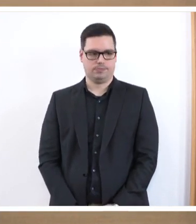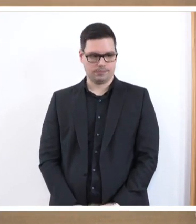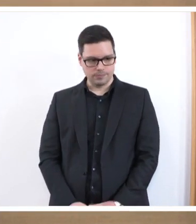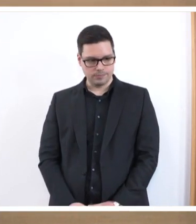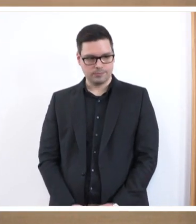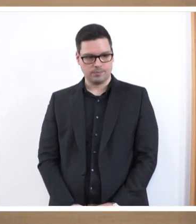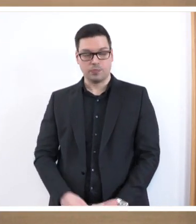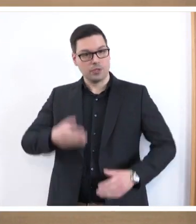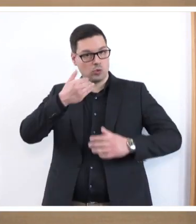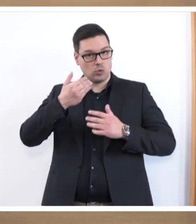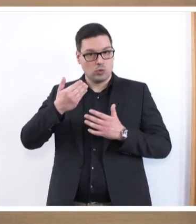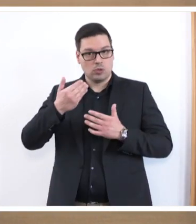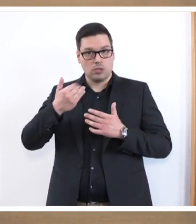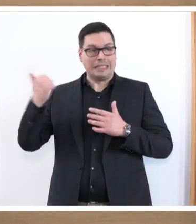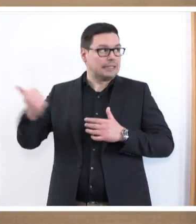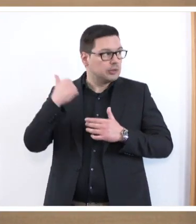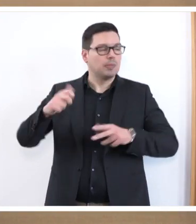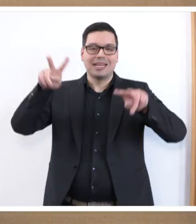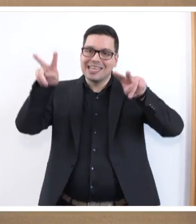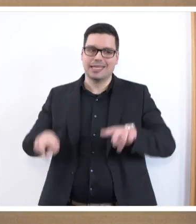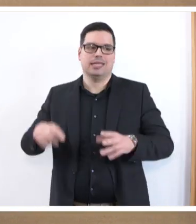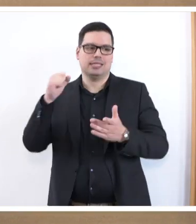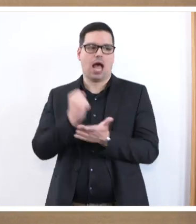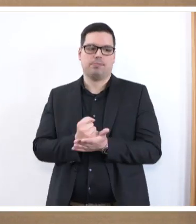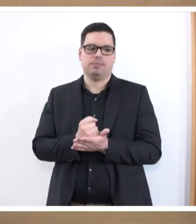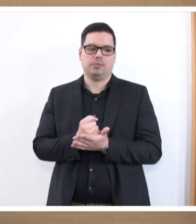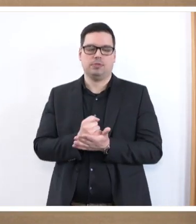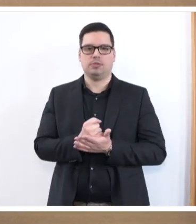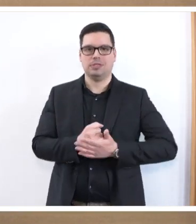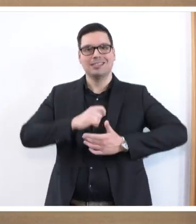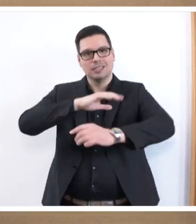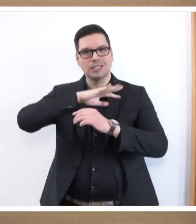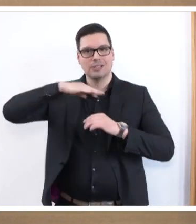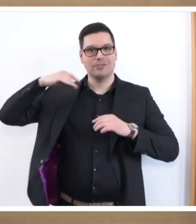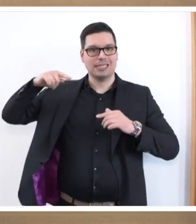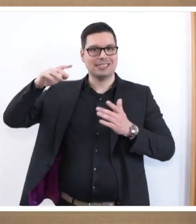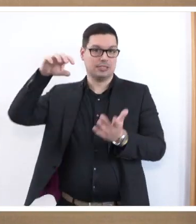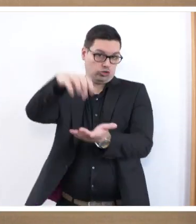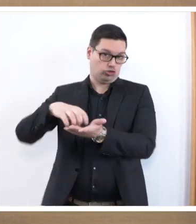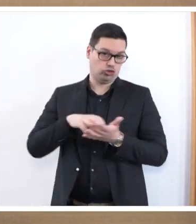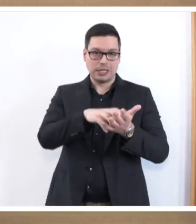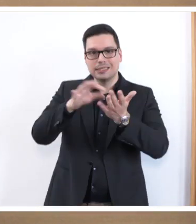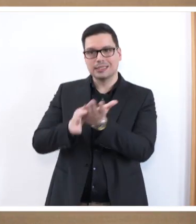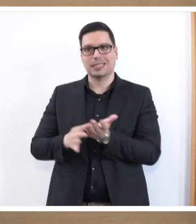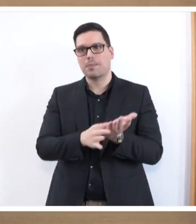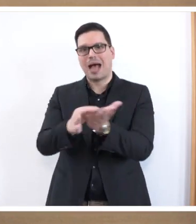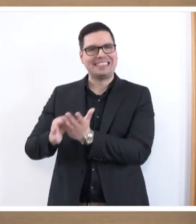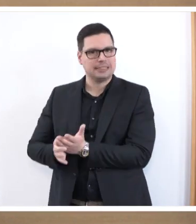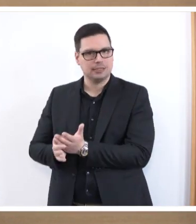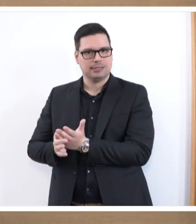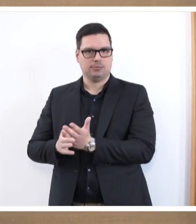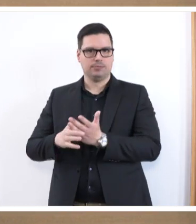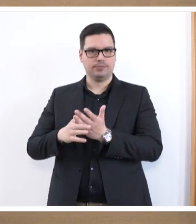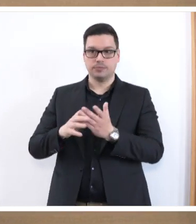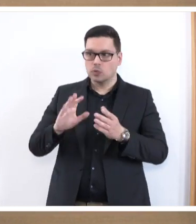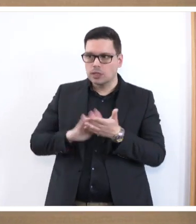Ohne dieses großartige ehrenamtliche Engagement würde vieles in unseren Städten, in unseren Gemeinden entsprechend